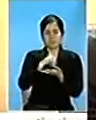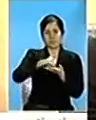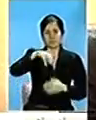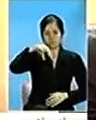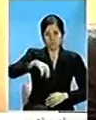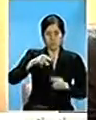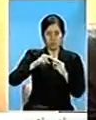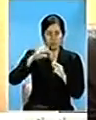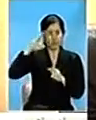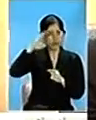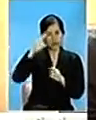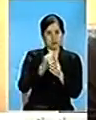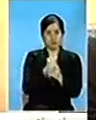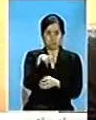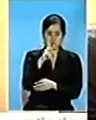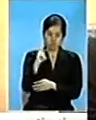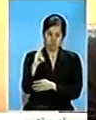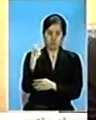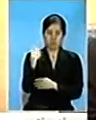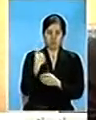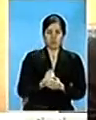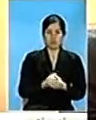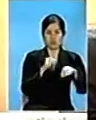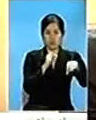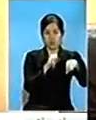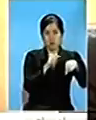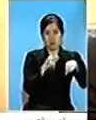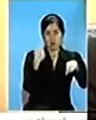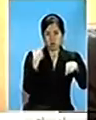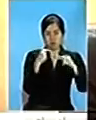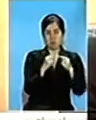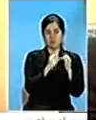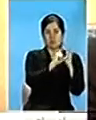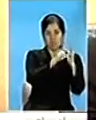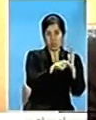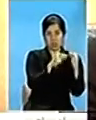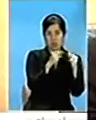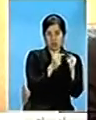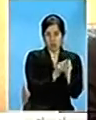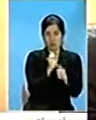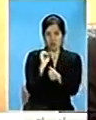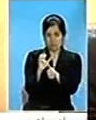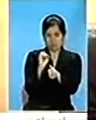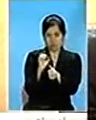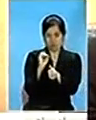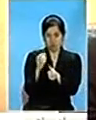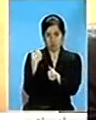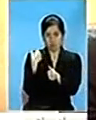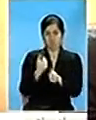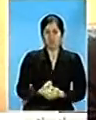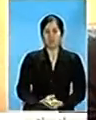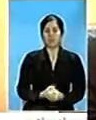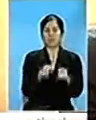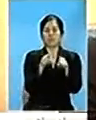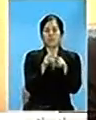กเกล้ามาเป็นสำนักงานเลขาธิการให้กับสภาพัฒนาการเมืองเปรียบเสมือน